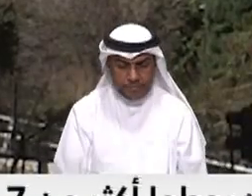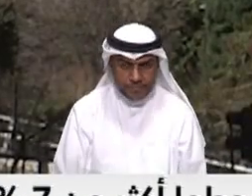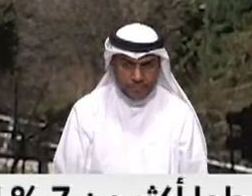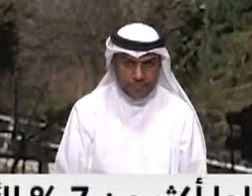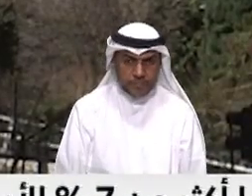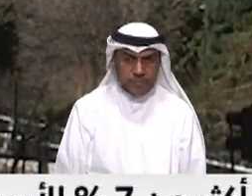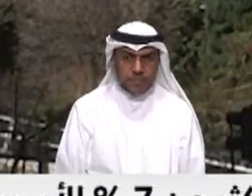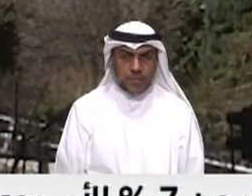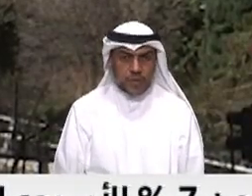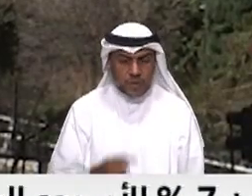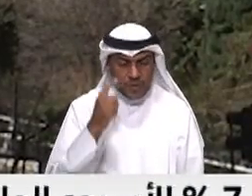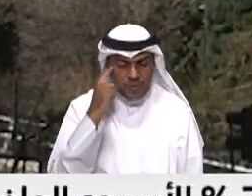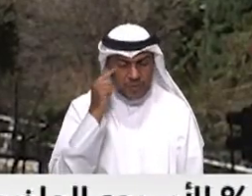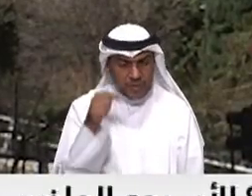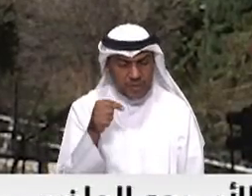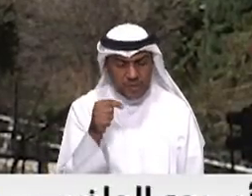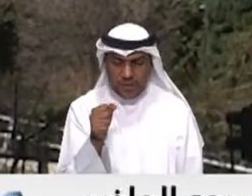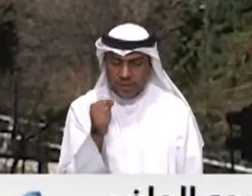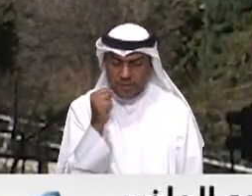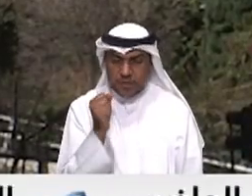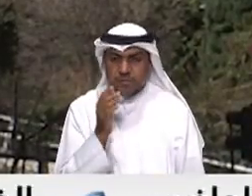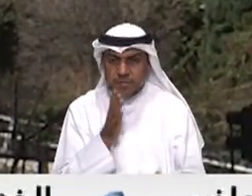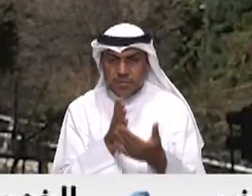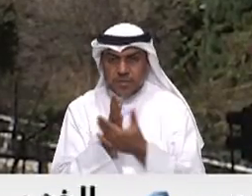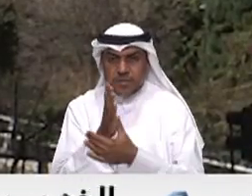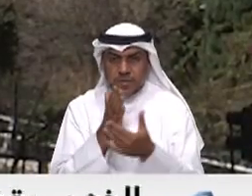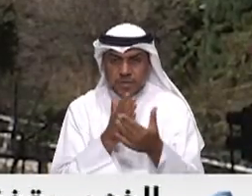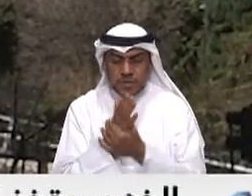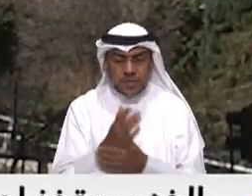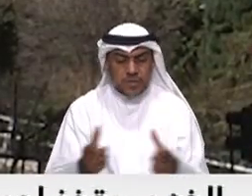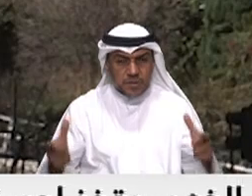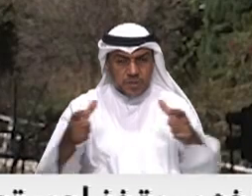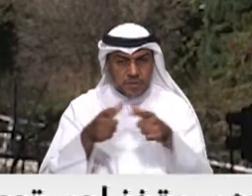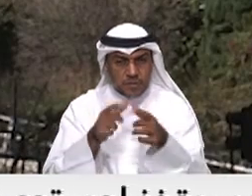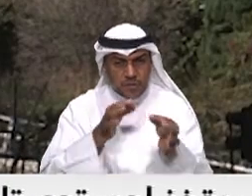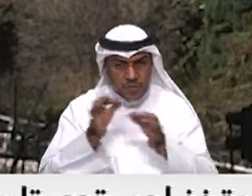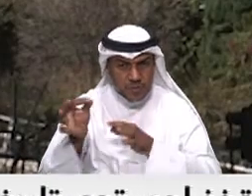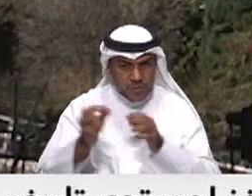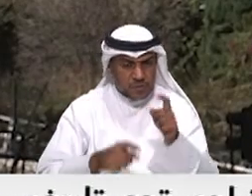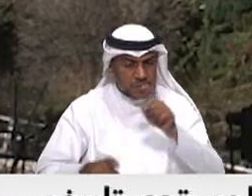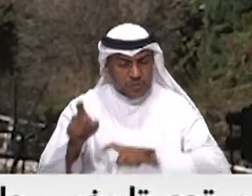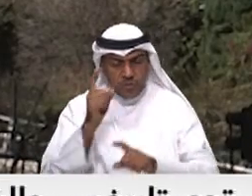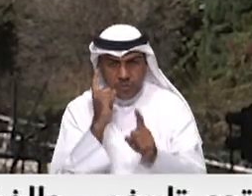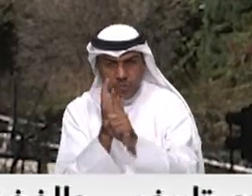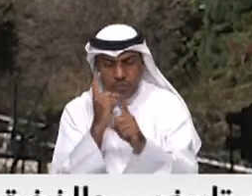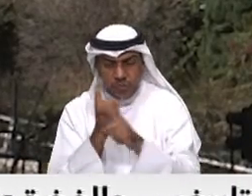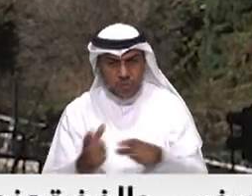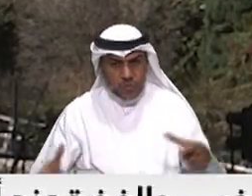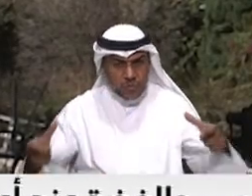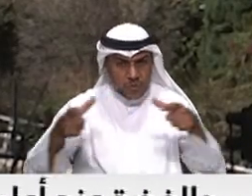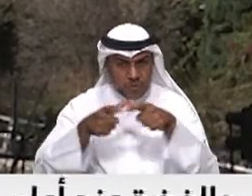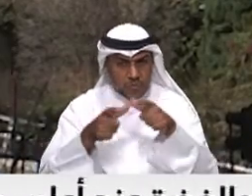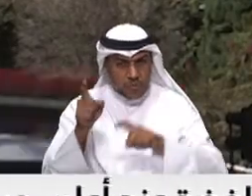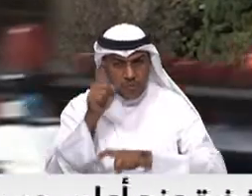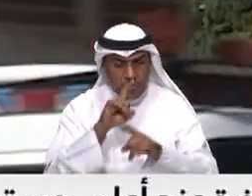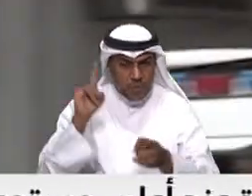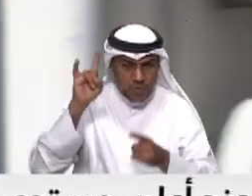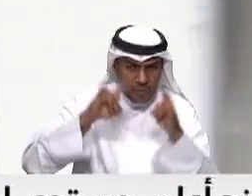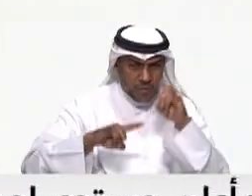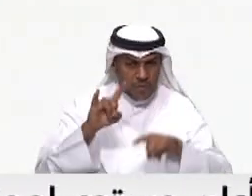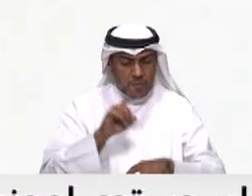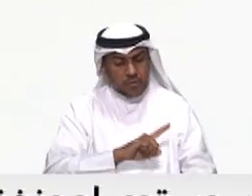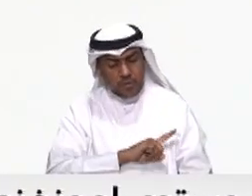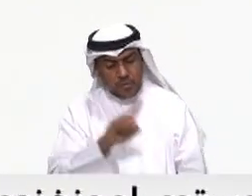ينجح هذا الحراك الدبلوماسي بكبح تدحرج كرة النار التي لم يستطع أحد إيقافها